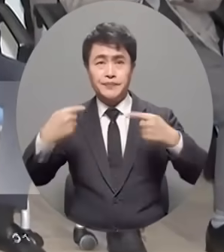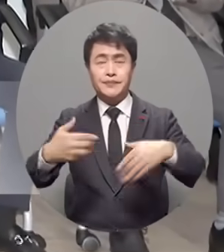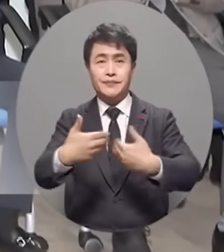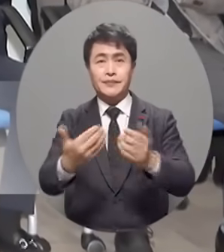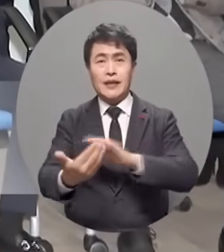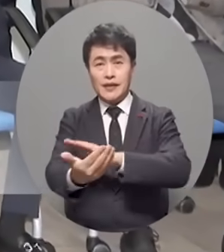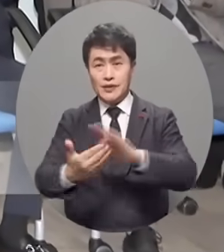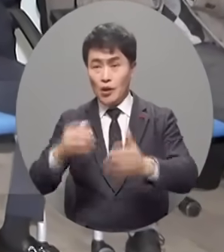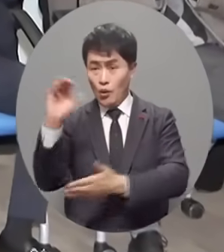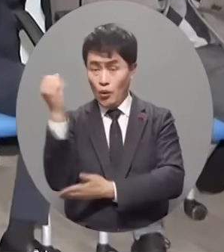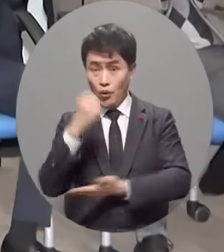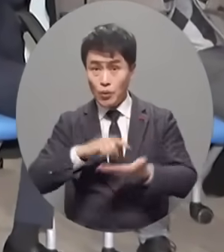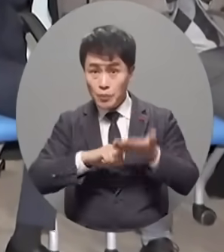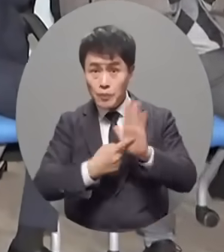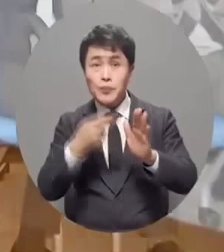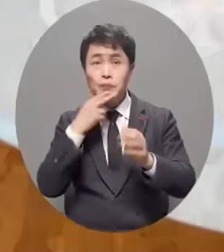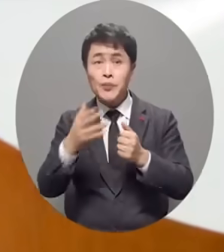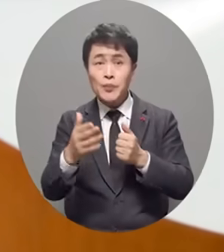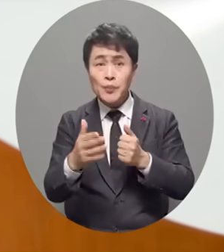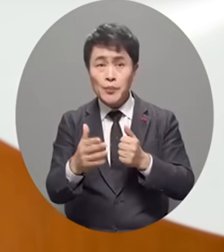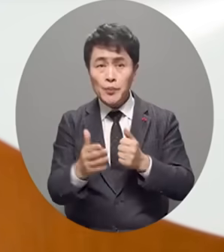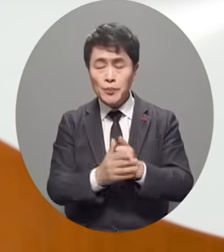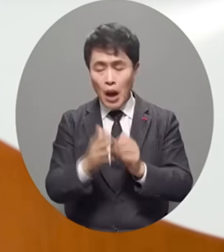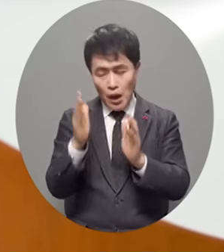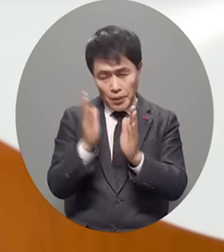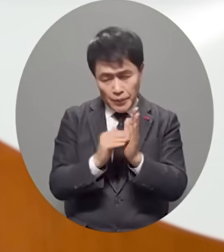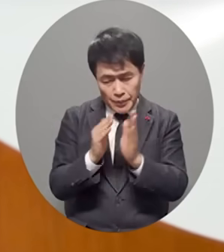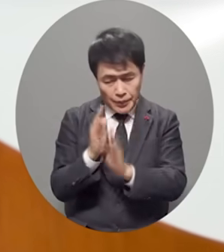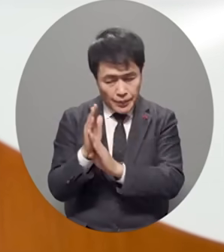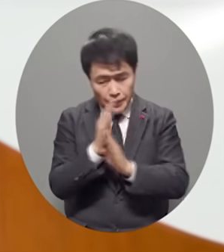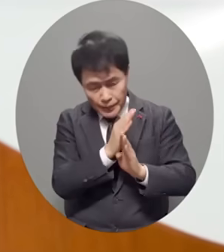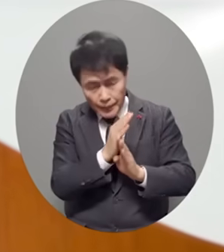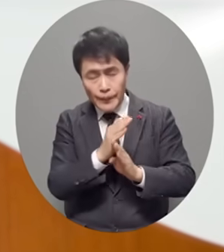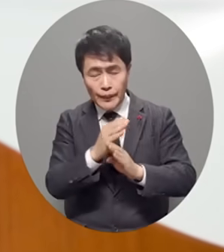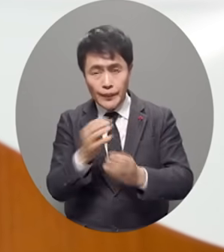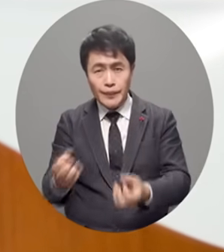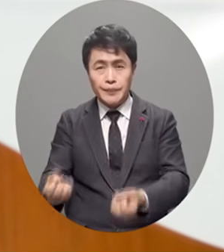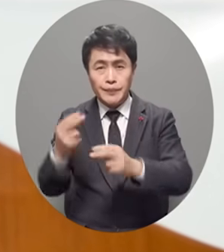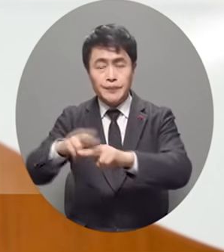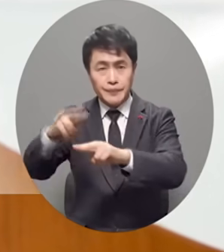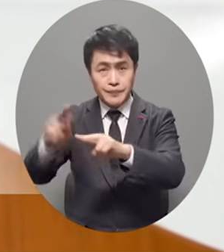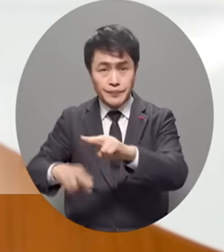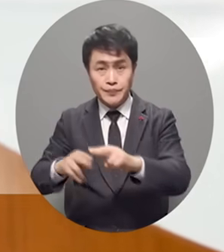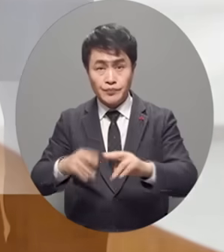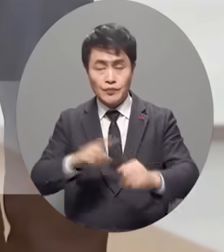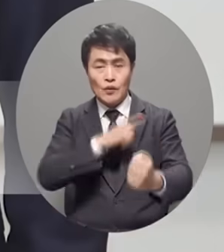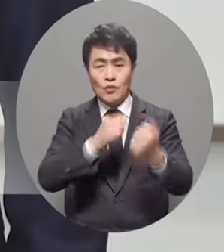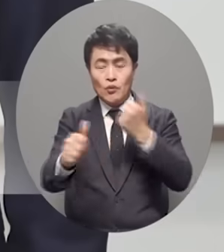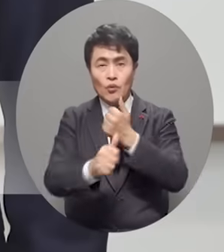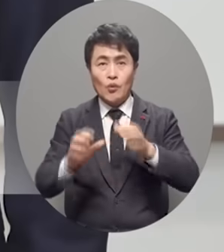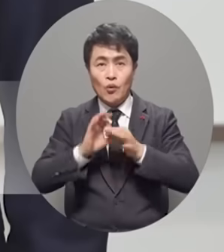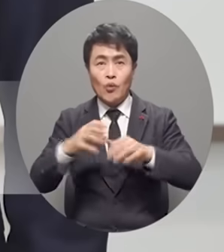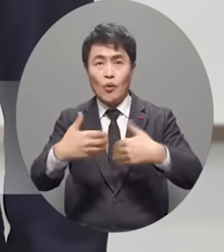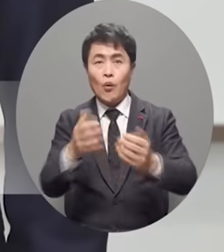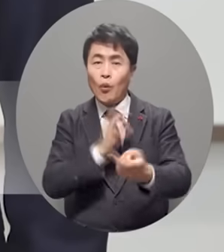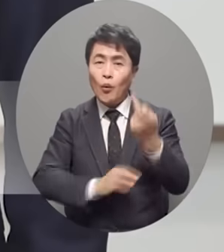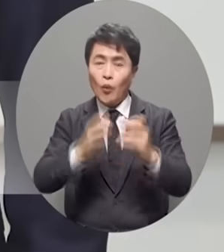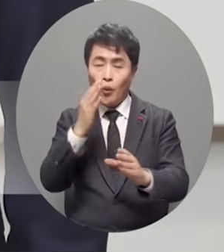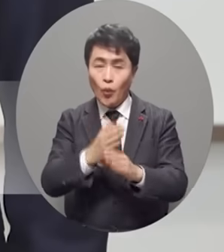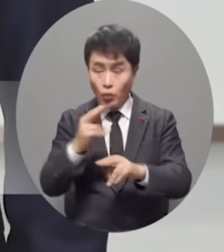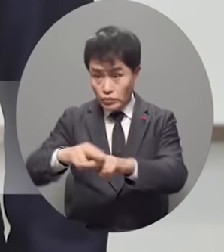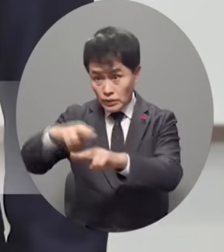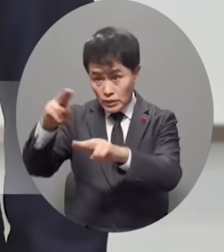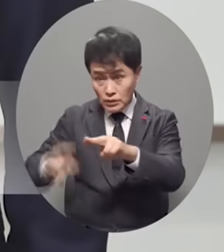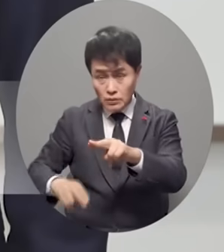사전에 언론에도 알리지 않은 채 철저한 비공개로 진행됐습니다. 권익위 관계자는 오늘 오전 중에 이임식을